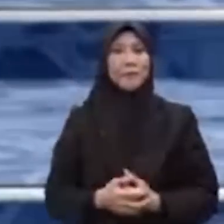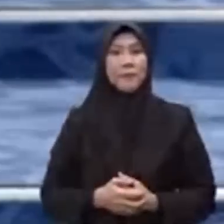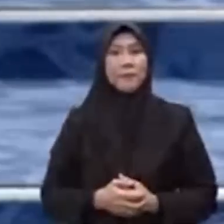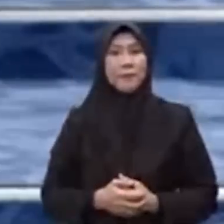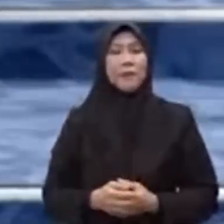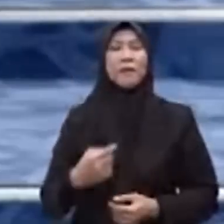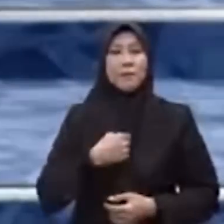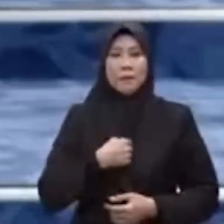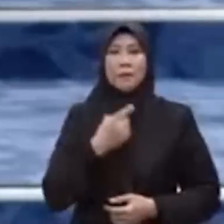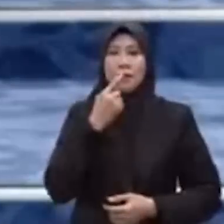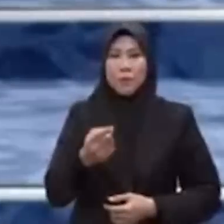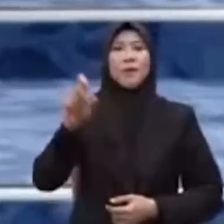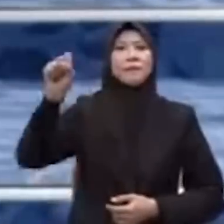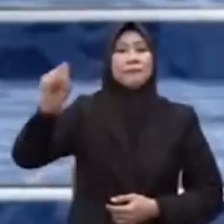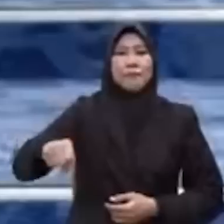tidak sebut bahwa